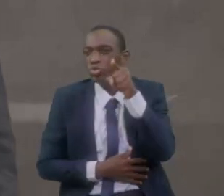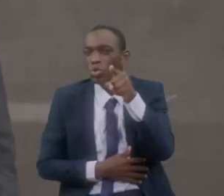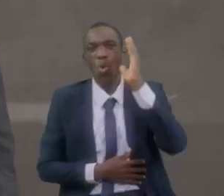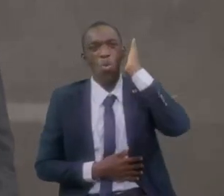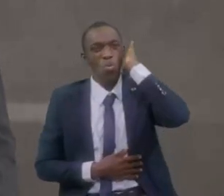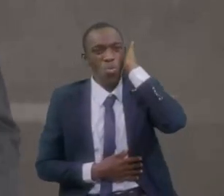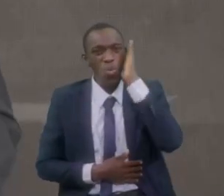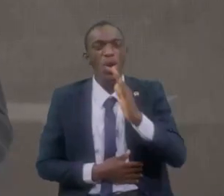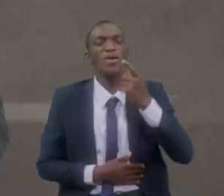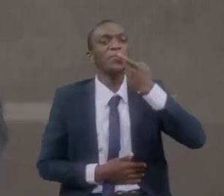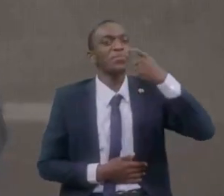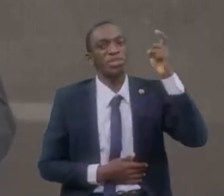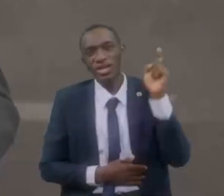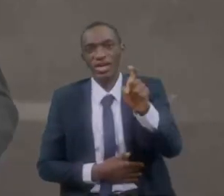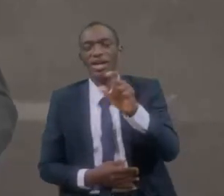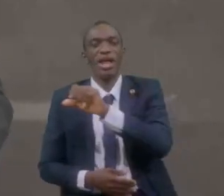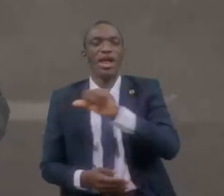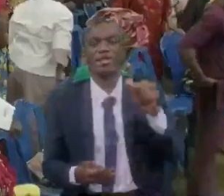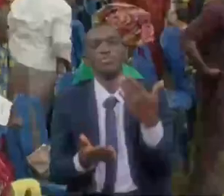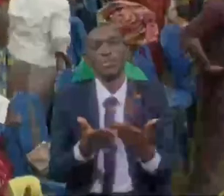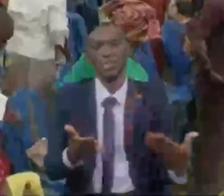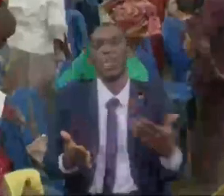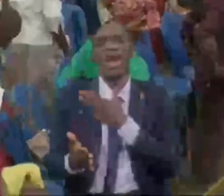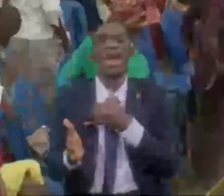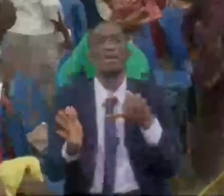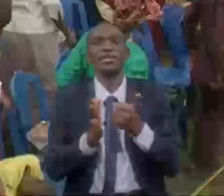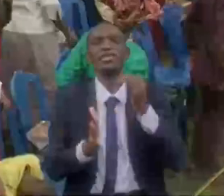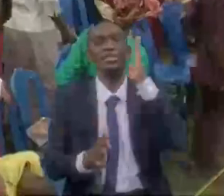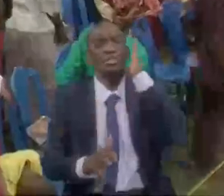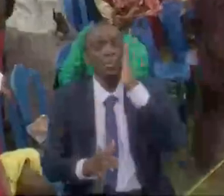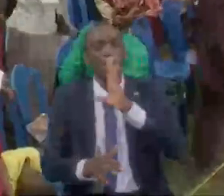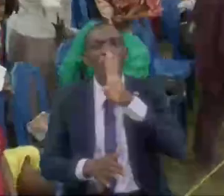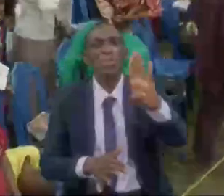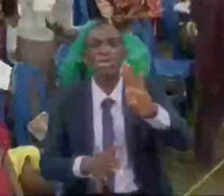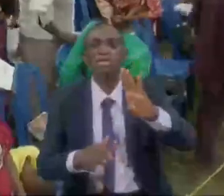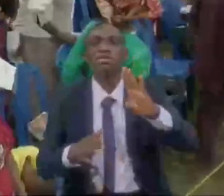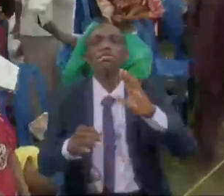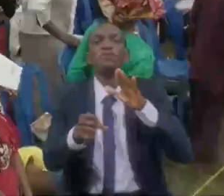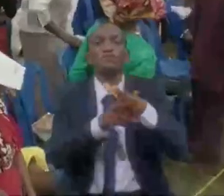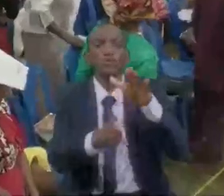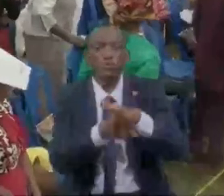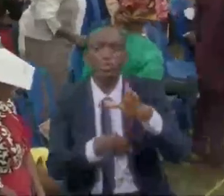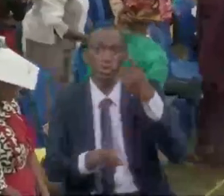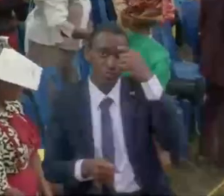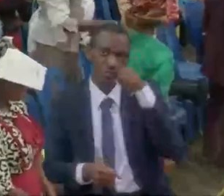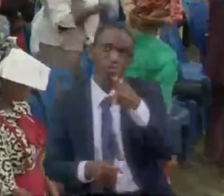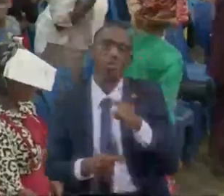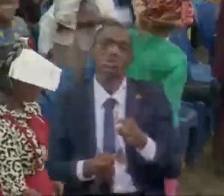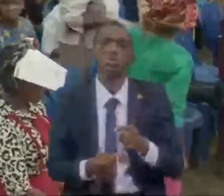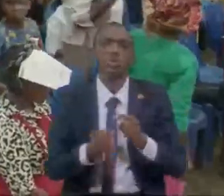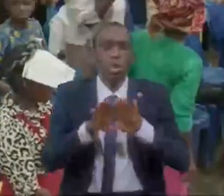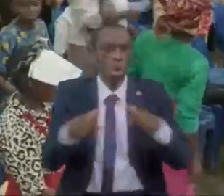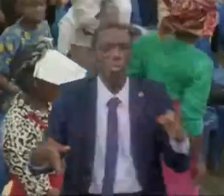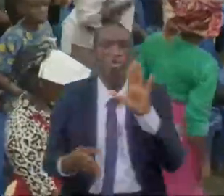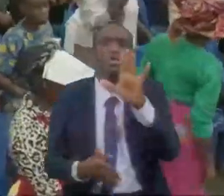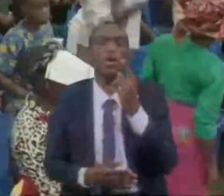Tu décréteras une chose et elle sera accomplie. Pour toi, ouvre